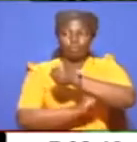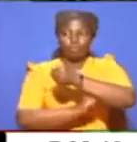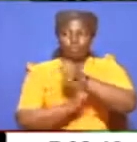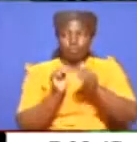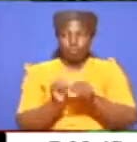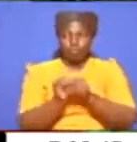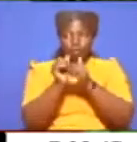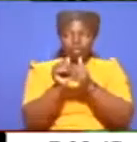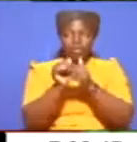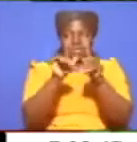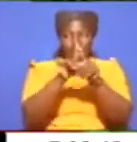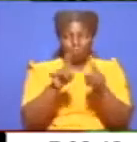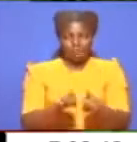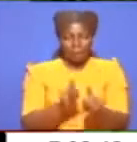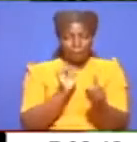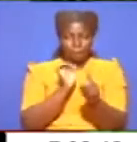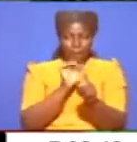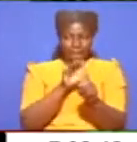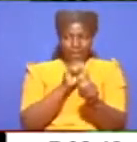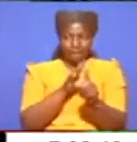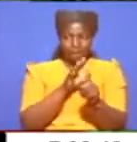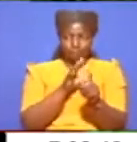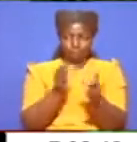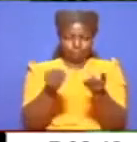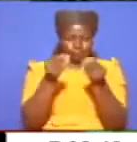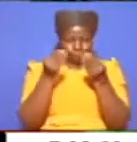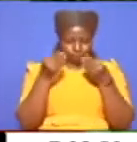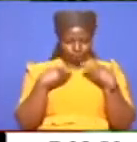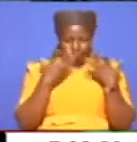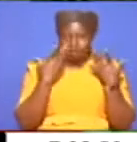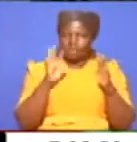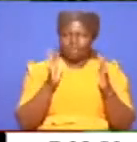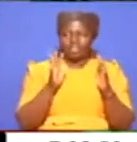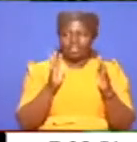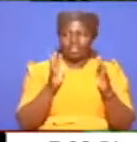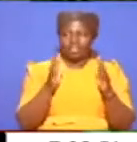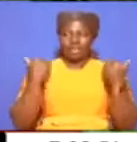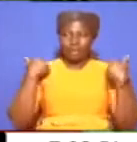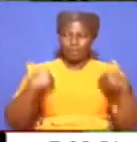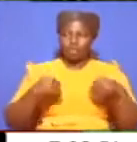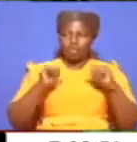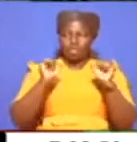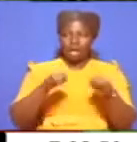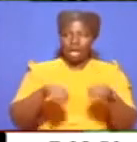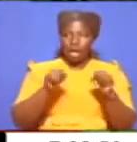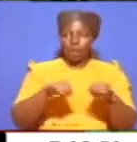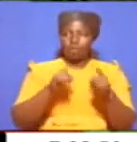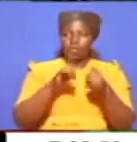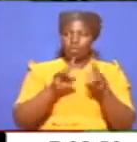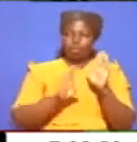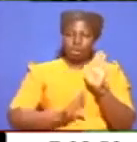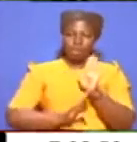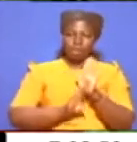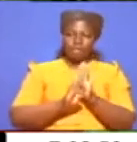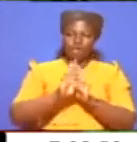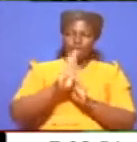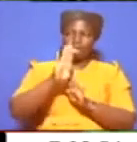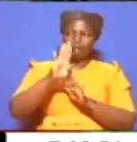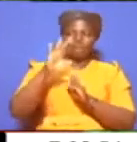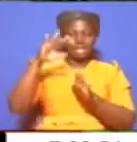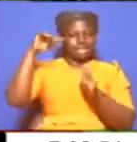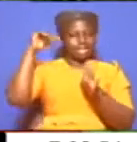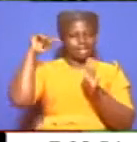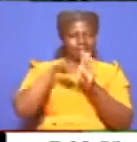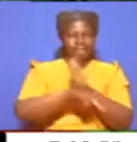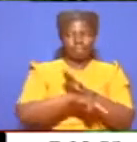guidance and mentorship to me, and I was able to then develop a deeper interest